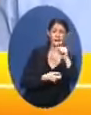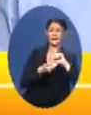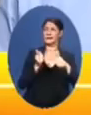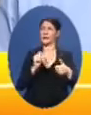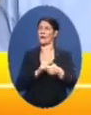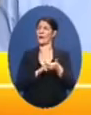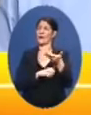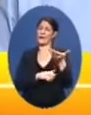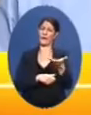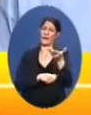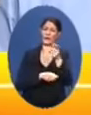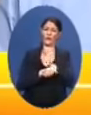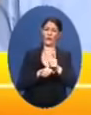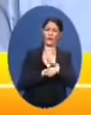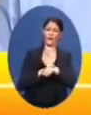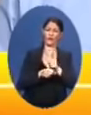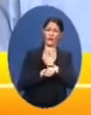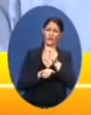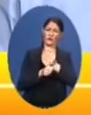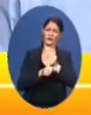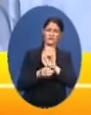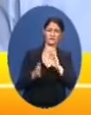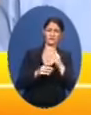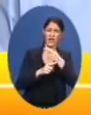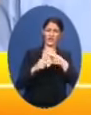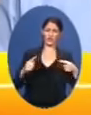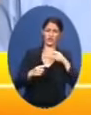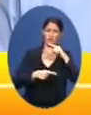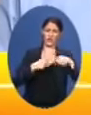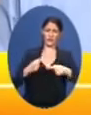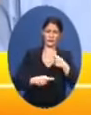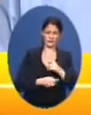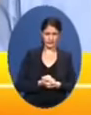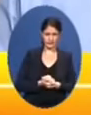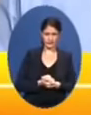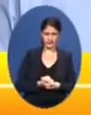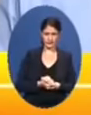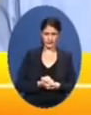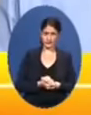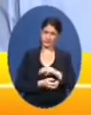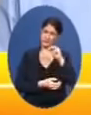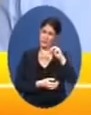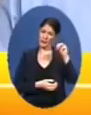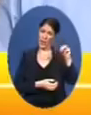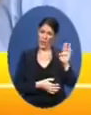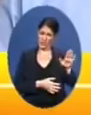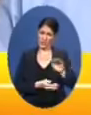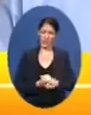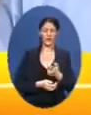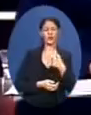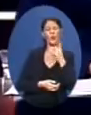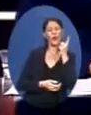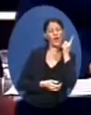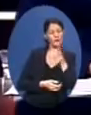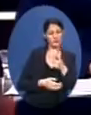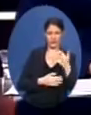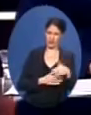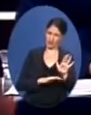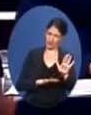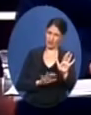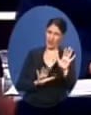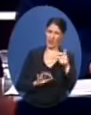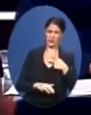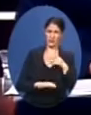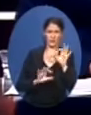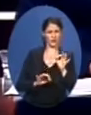כלל, תקופת ההעסקה הממוצעת היא פחות מחצי שנה במקדונלדס, במשך עשרות רבות של שנים. אבל אני ממש